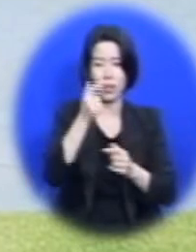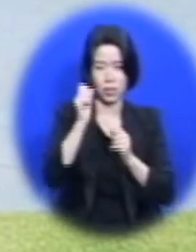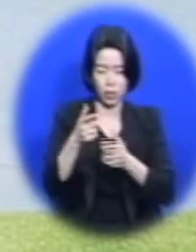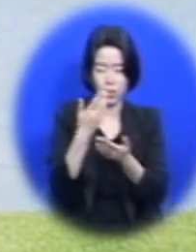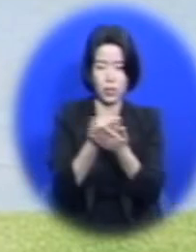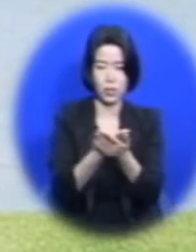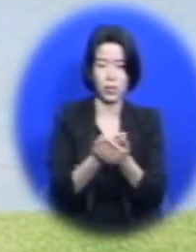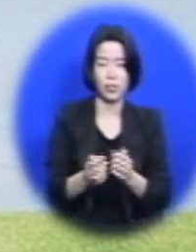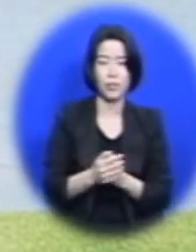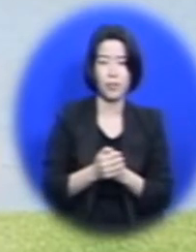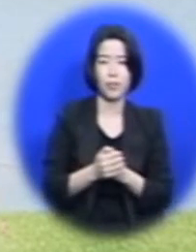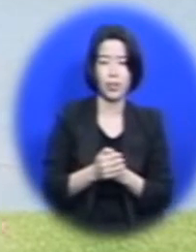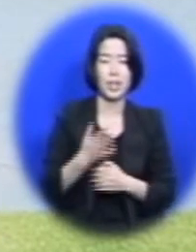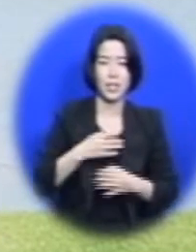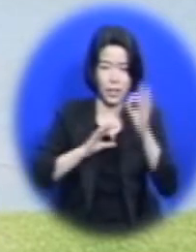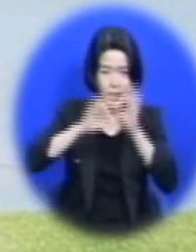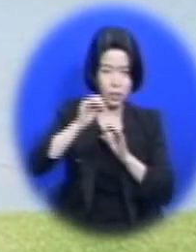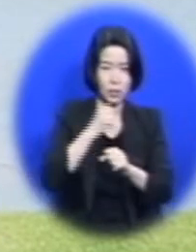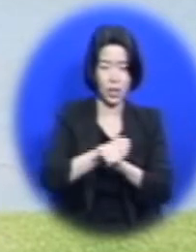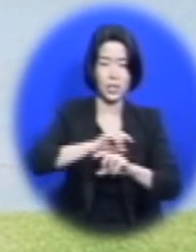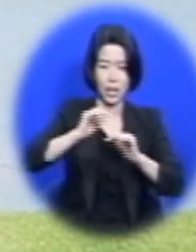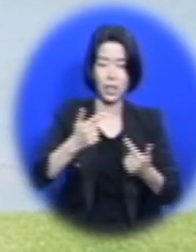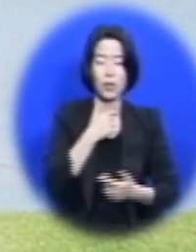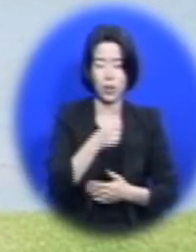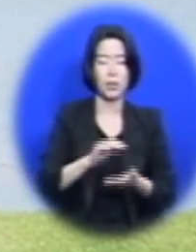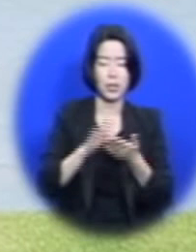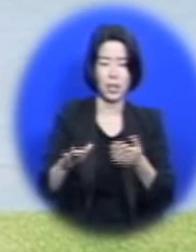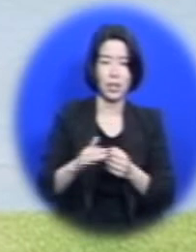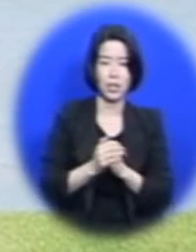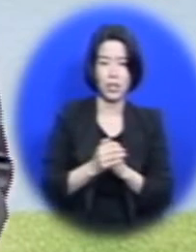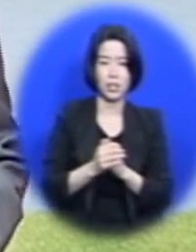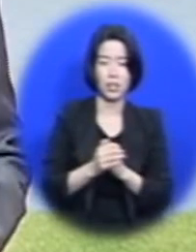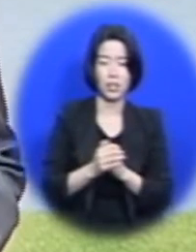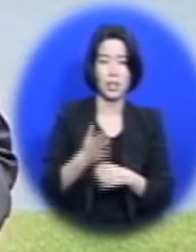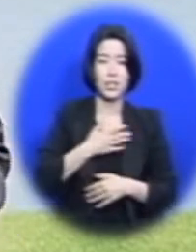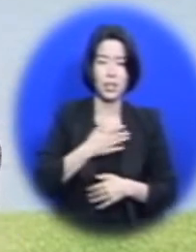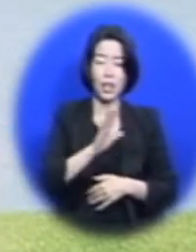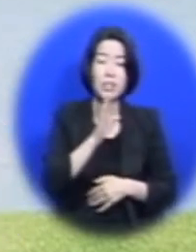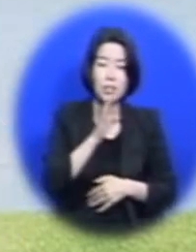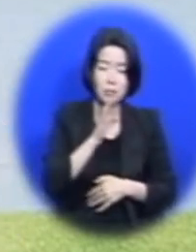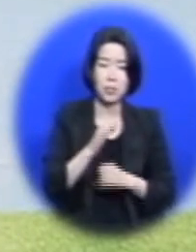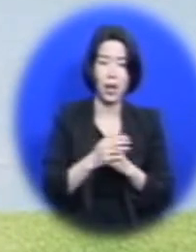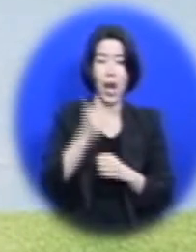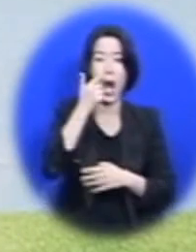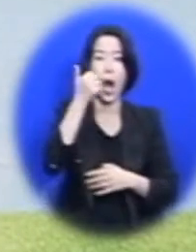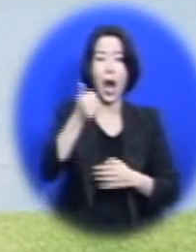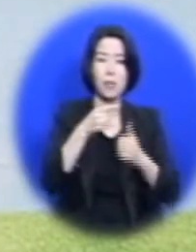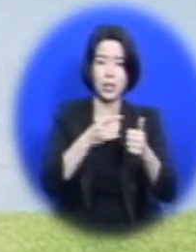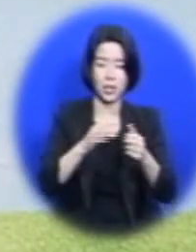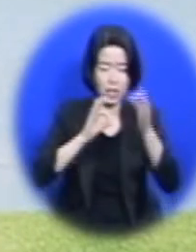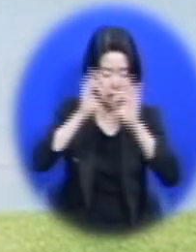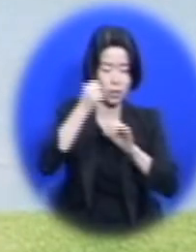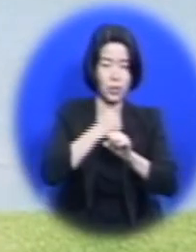한 번만 더. 제가 실수하지 않기를 원하는 거예요. 제가 정말 아버지에게